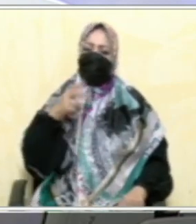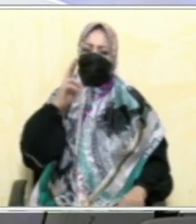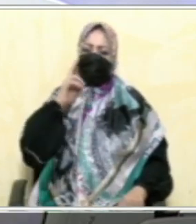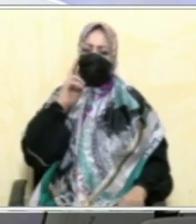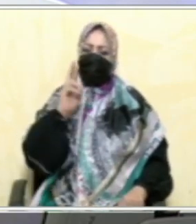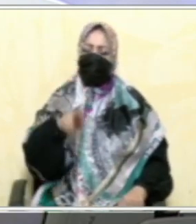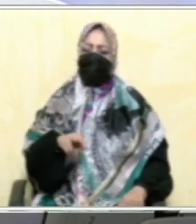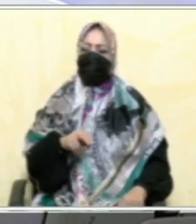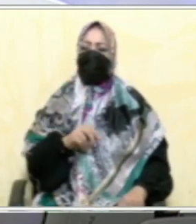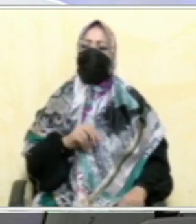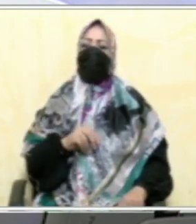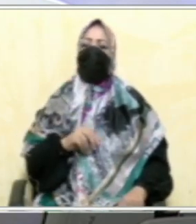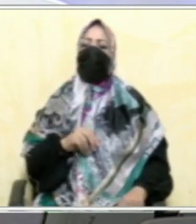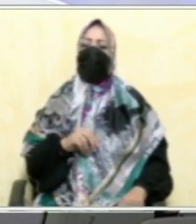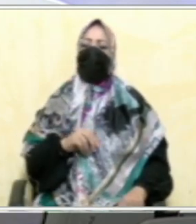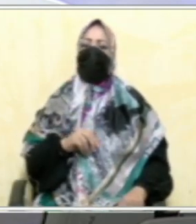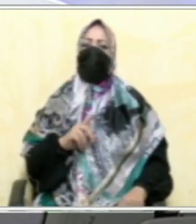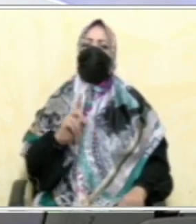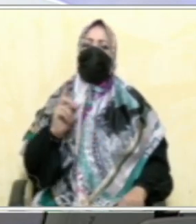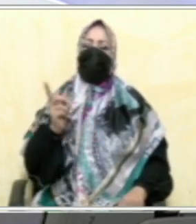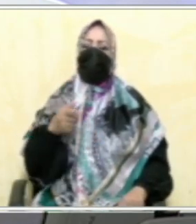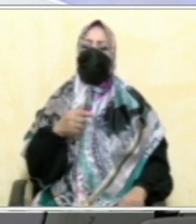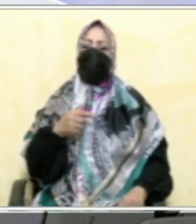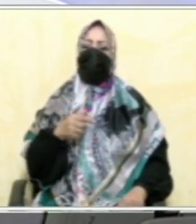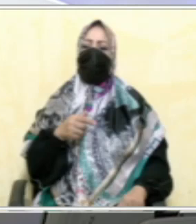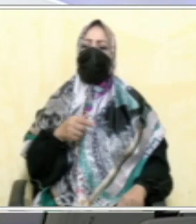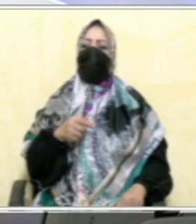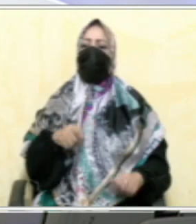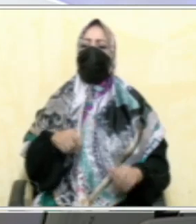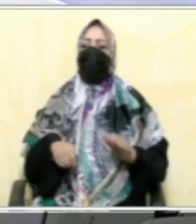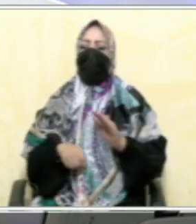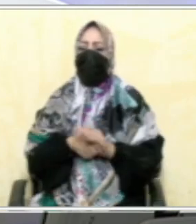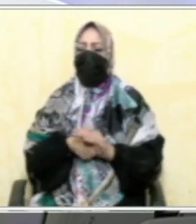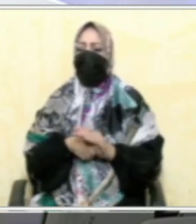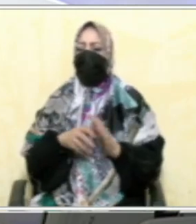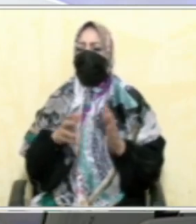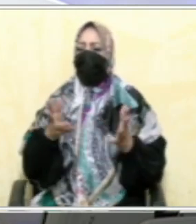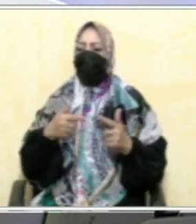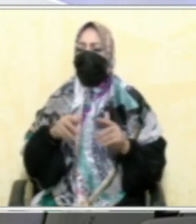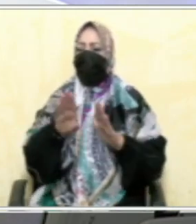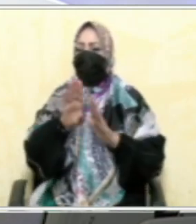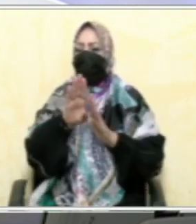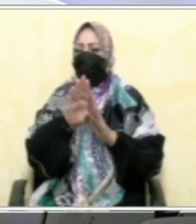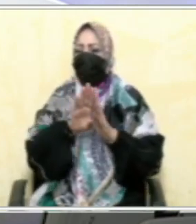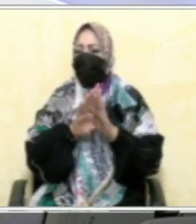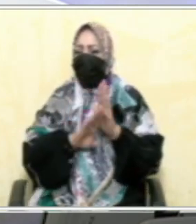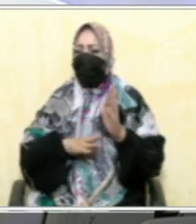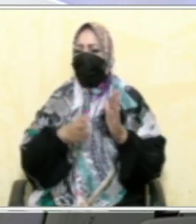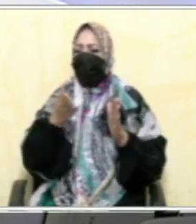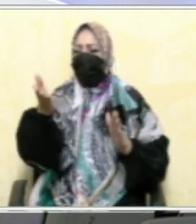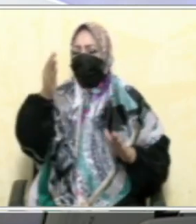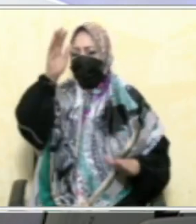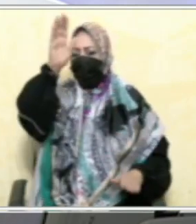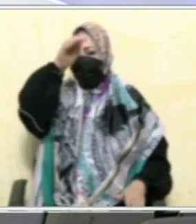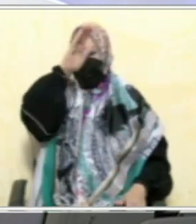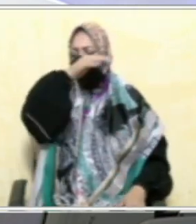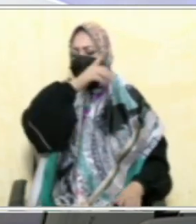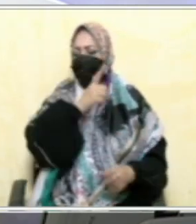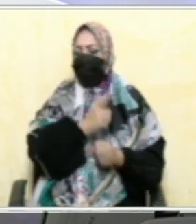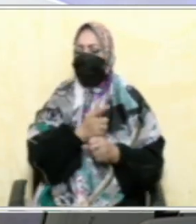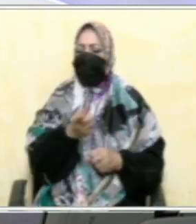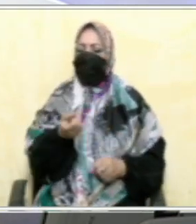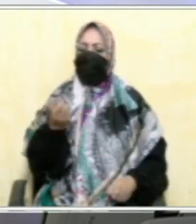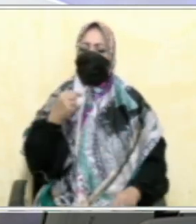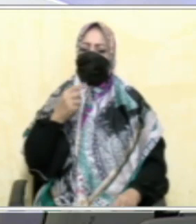هناك تدني كبير في عطاء المدرسات. قالت أنا نقارن ما بين المدرسات اللي لحقنا عليهم واللي كان يعني